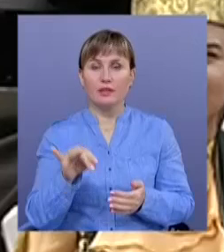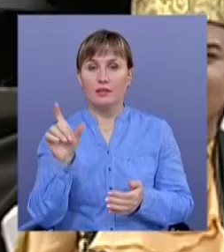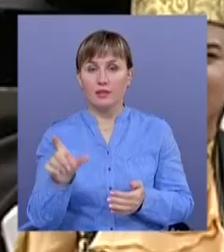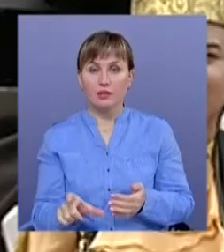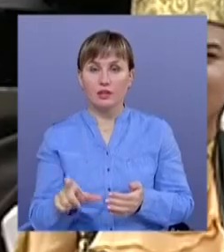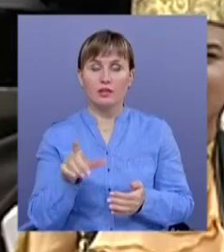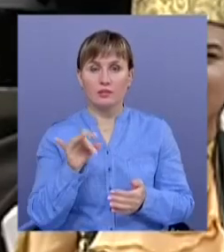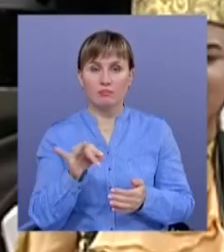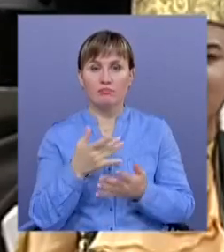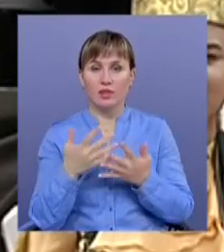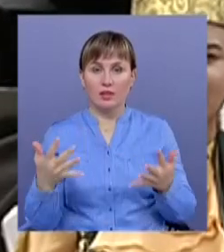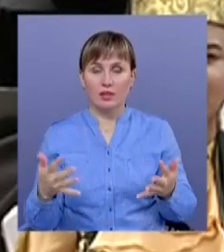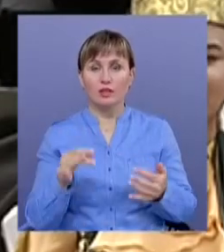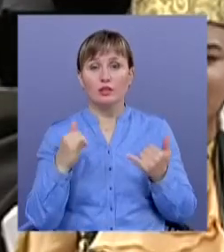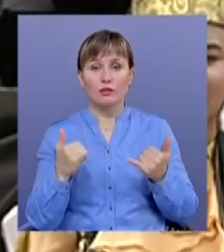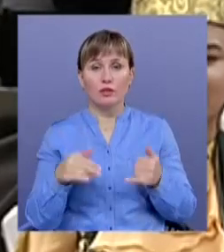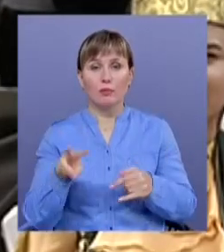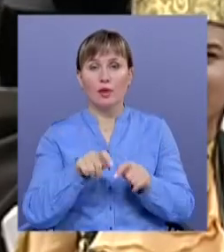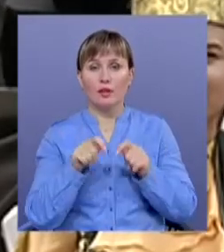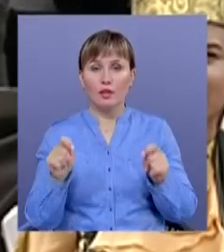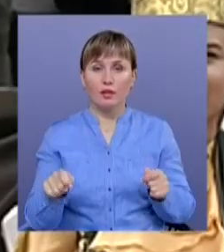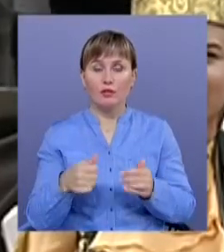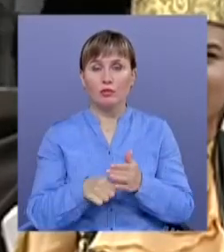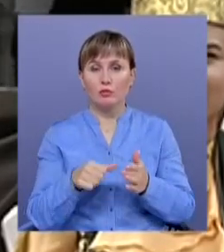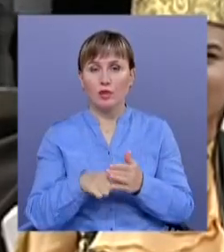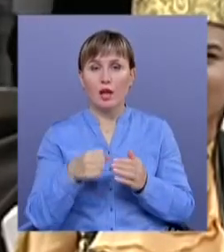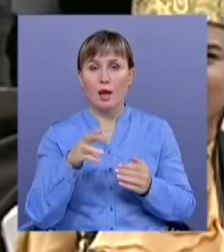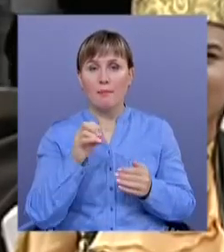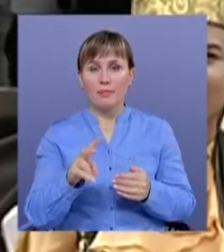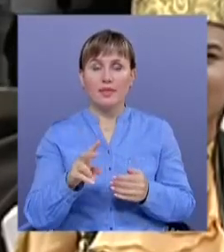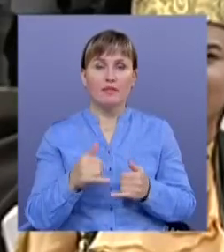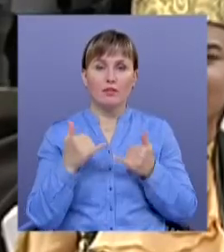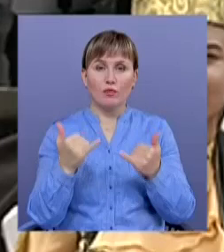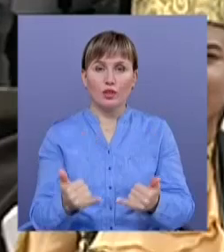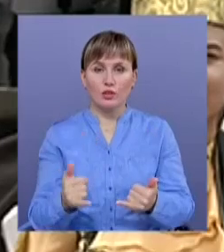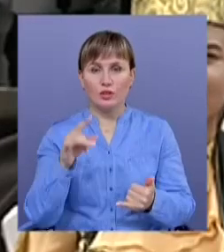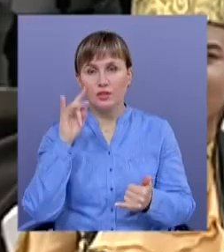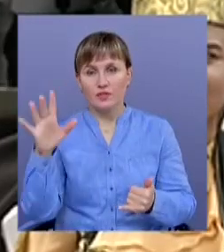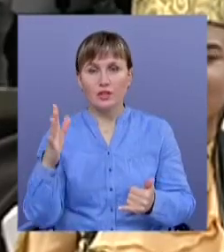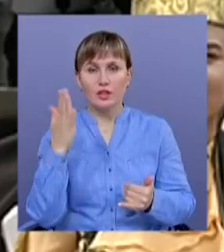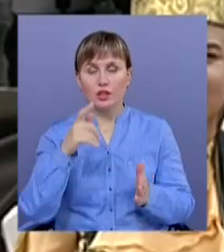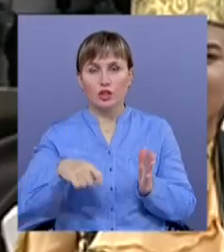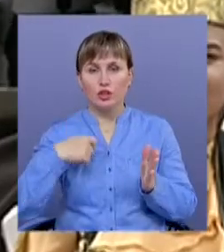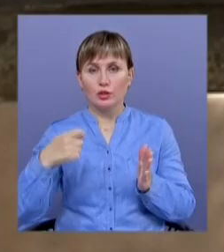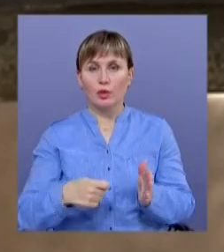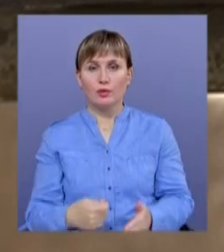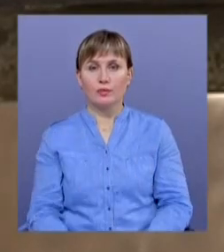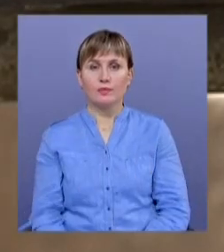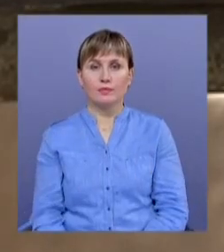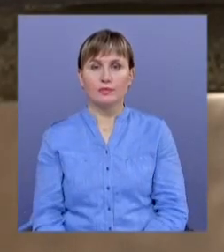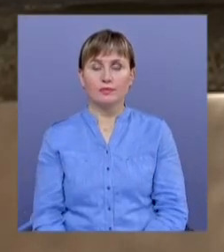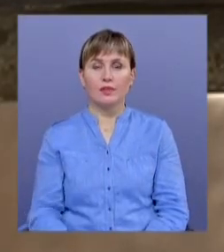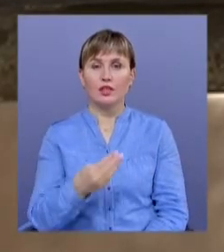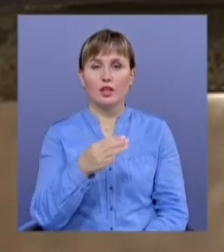Халдаякову и Балуану Шолаку. Сегодня мы открываем скульптуру Шакена Айманова в дань уважения к известному кинорежиссеру.